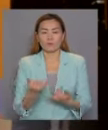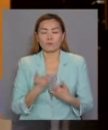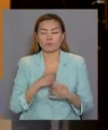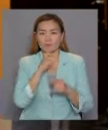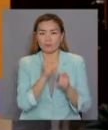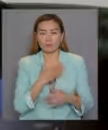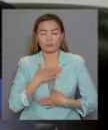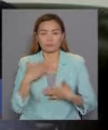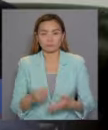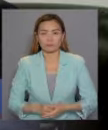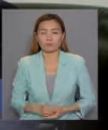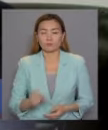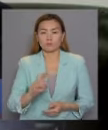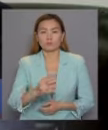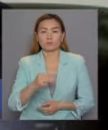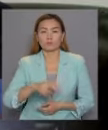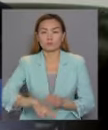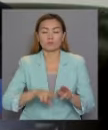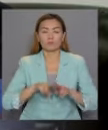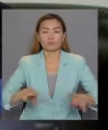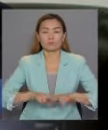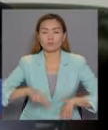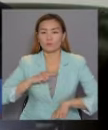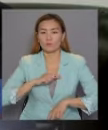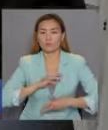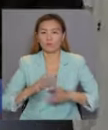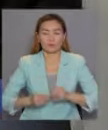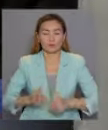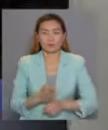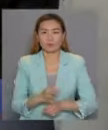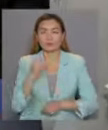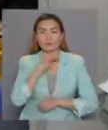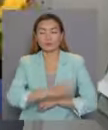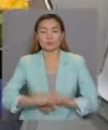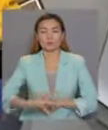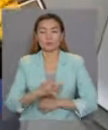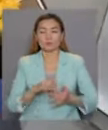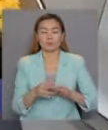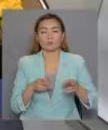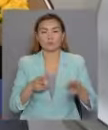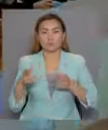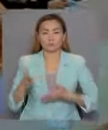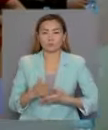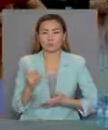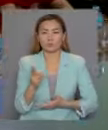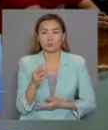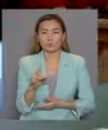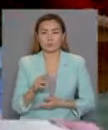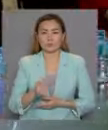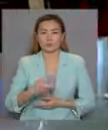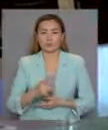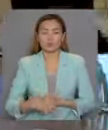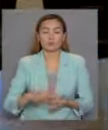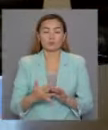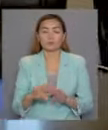көп-көп рахмет. Әділ Жұбанов сайлауалды үгіт-насихат жұмыстары кезінде көптеген елді мекендерді аралады. Оның бірі Құрманғазы ауданы.